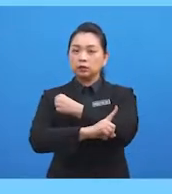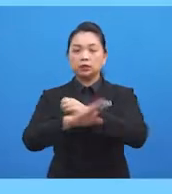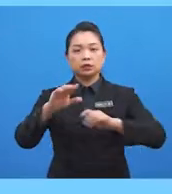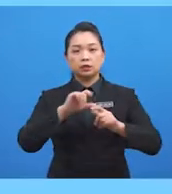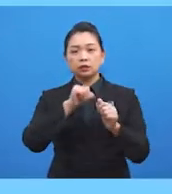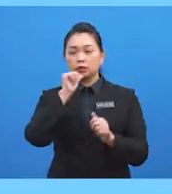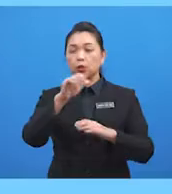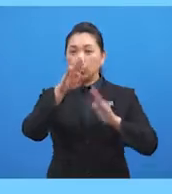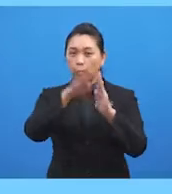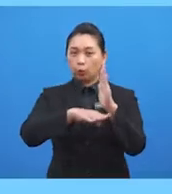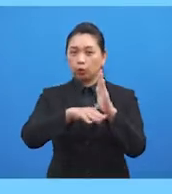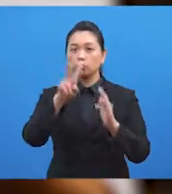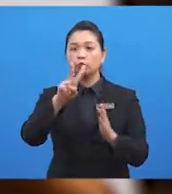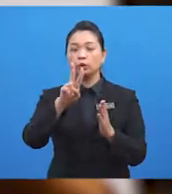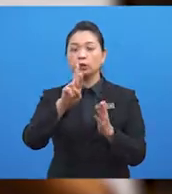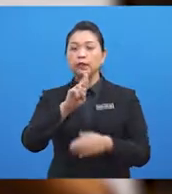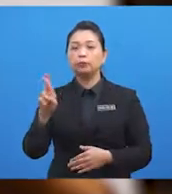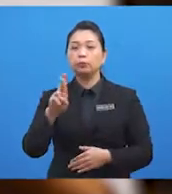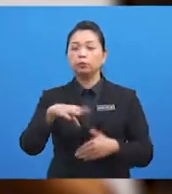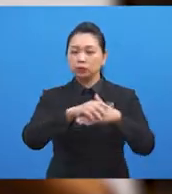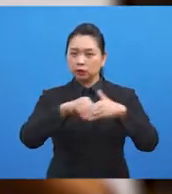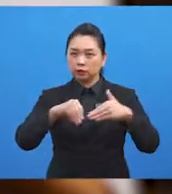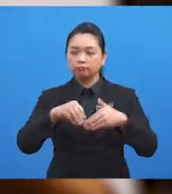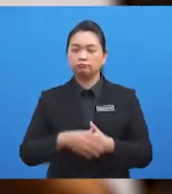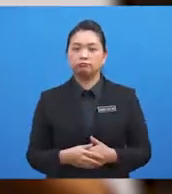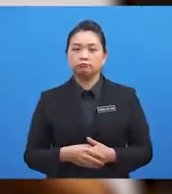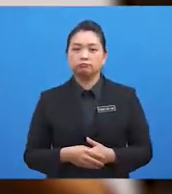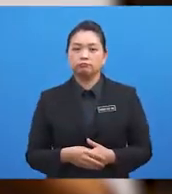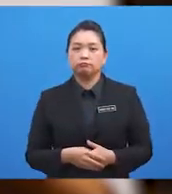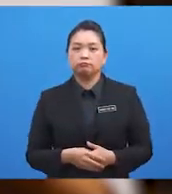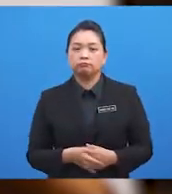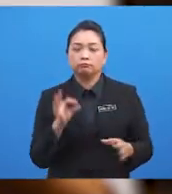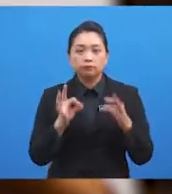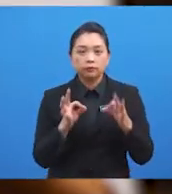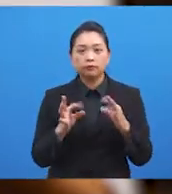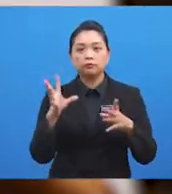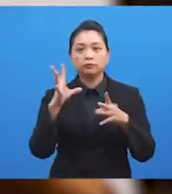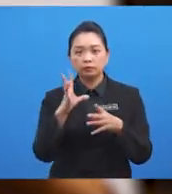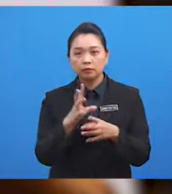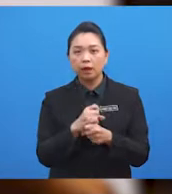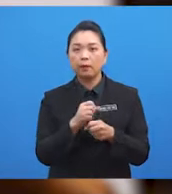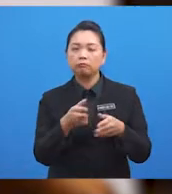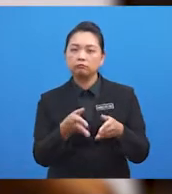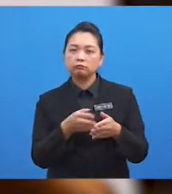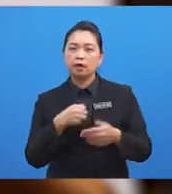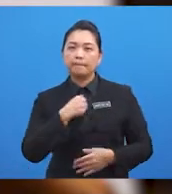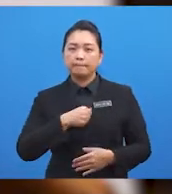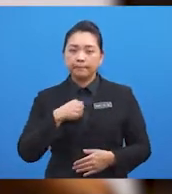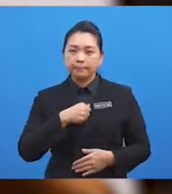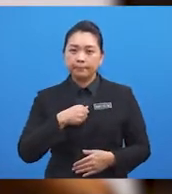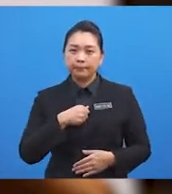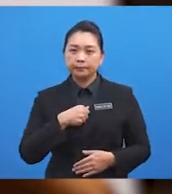daripada RM2,000. Walau bagaimanapun, sekiranya mendapat ampun daripada